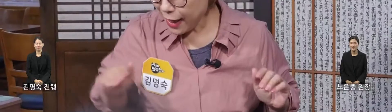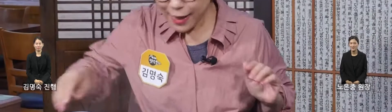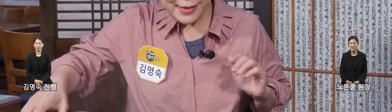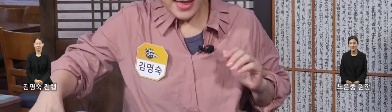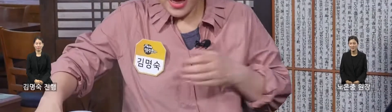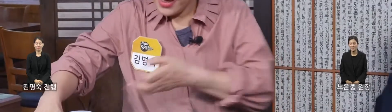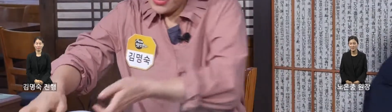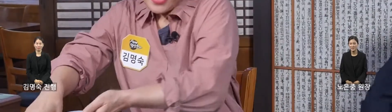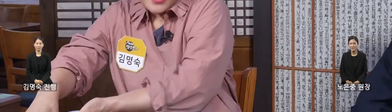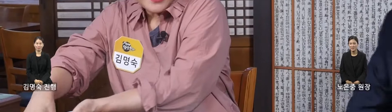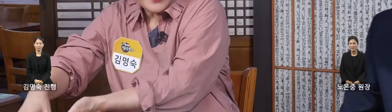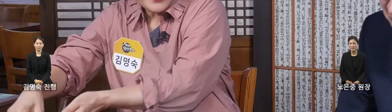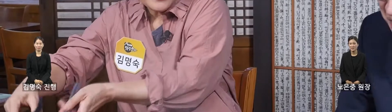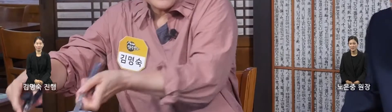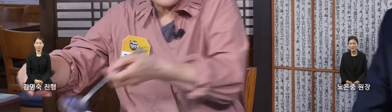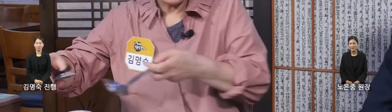자, 이제